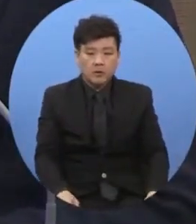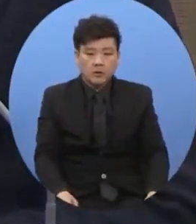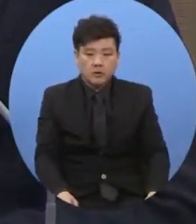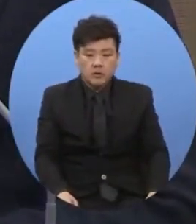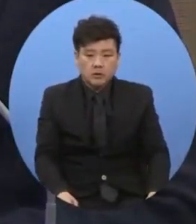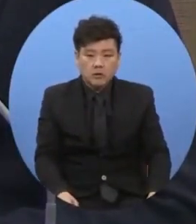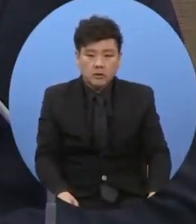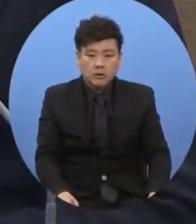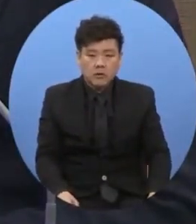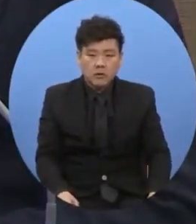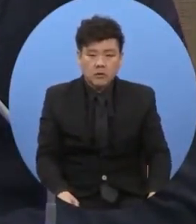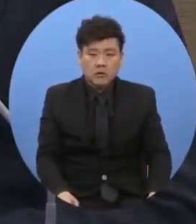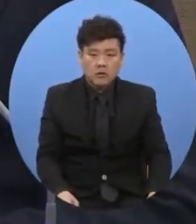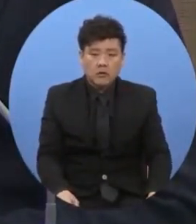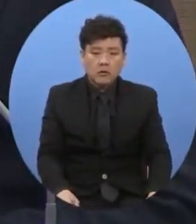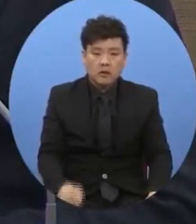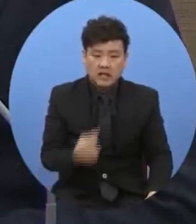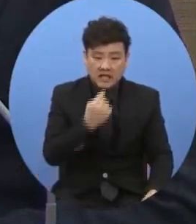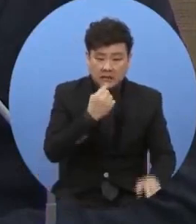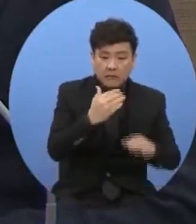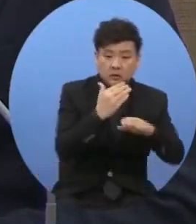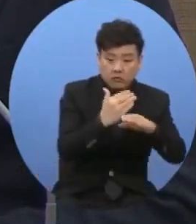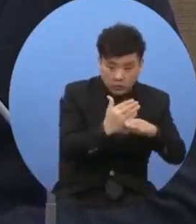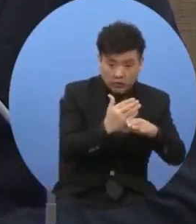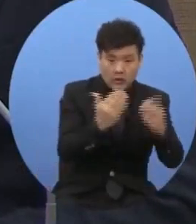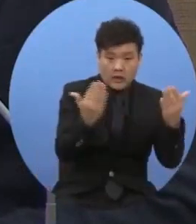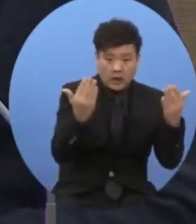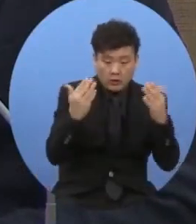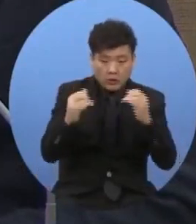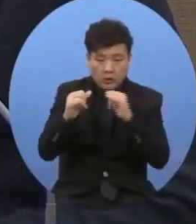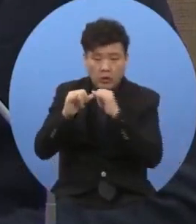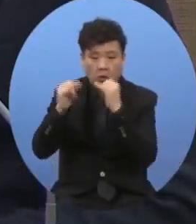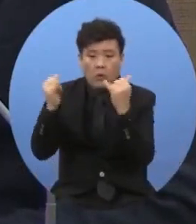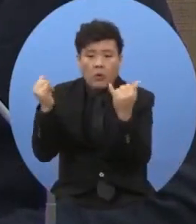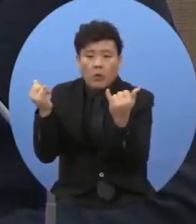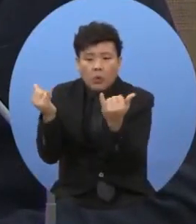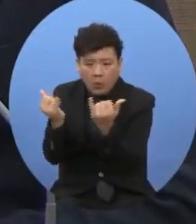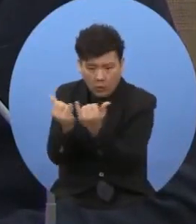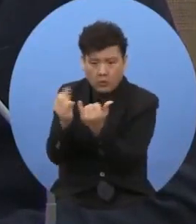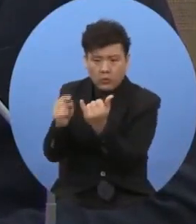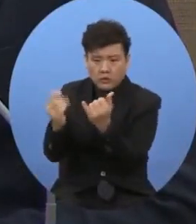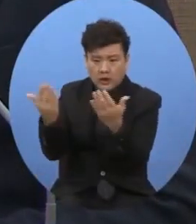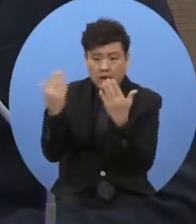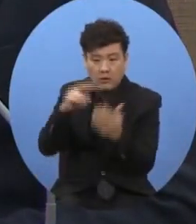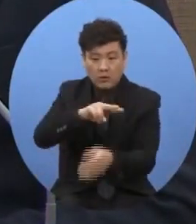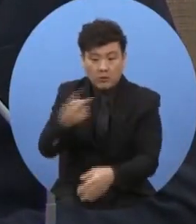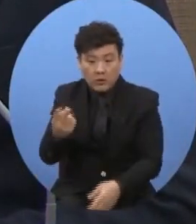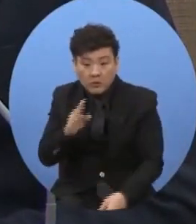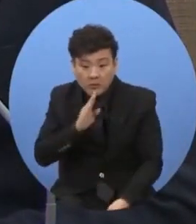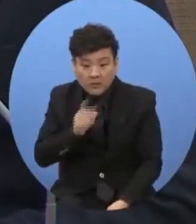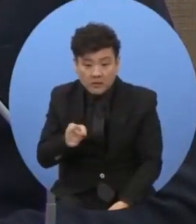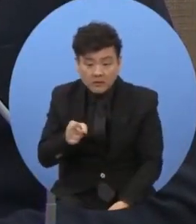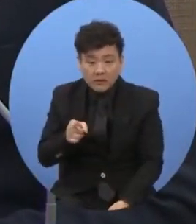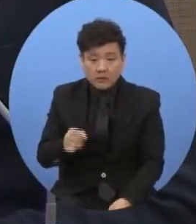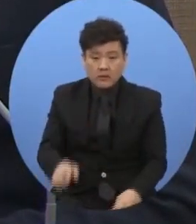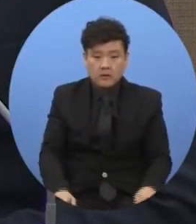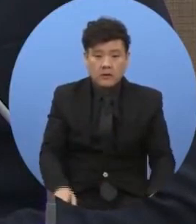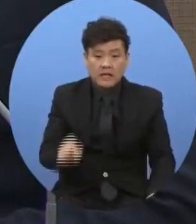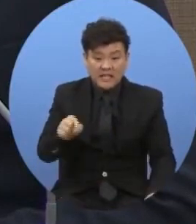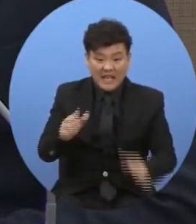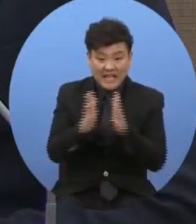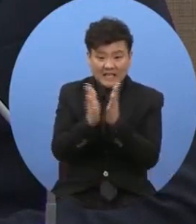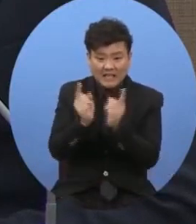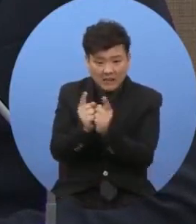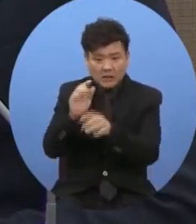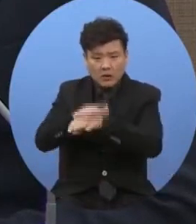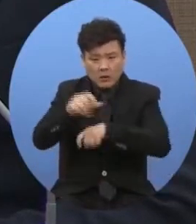학교에서 공동체형 학교로 가야 그렇습니다. 된다고 제가 말씀하시는데 말씀 그러한 이제 수사가 정치적 레토릭에 머무르는 게 아니라 실제 현장에서 이루어질 수